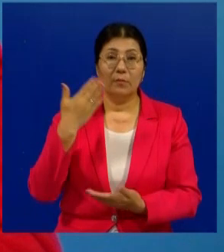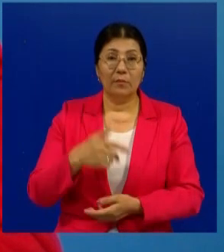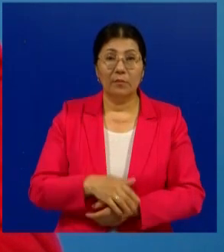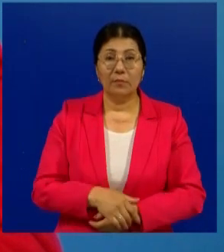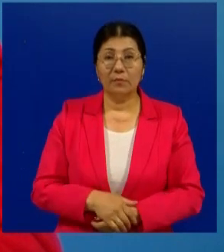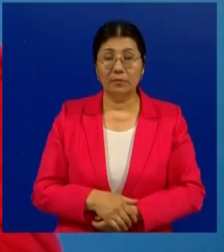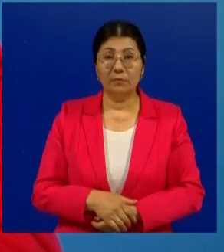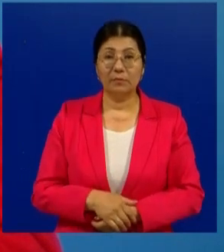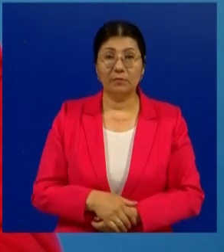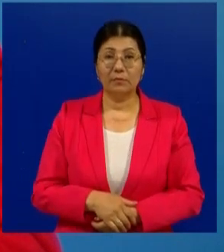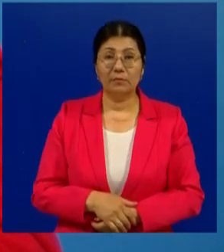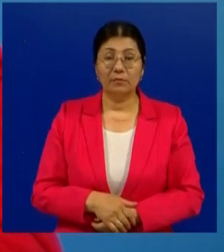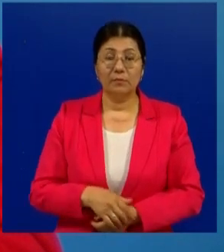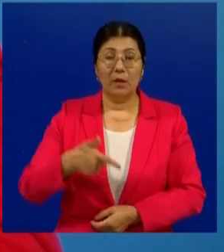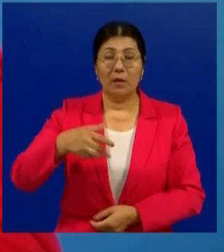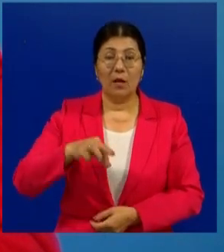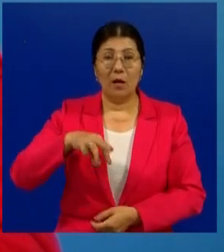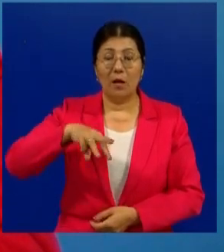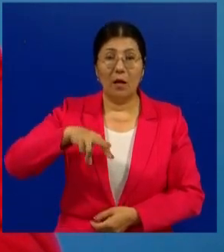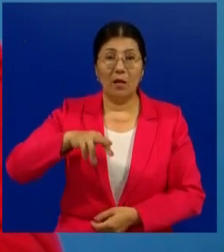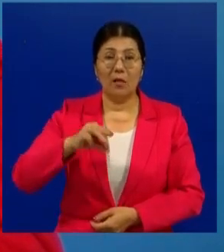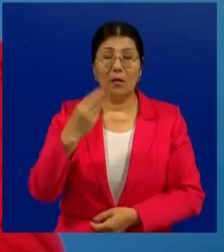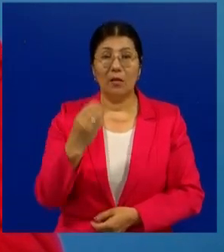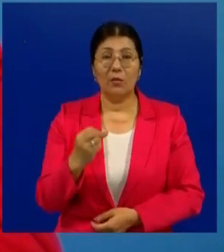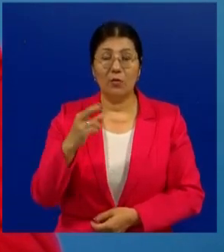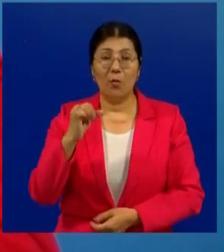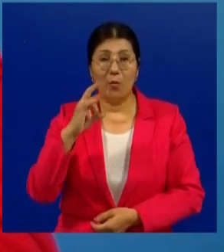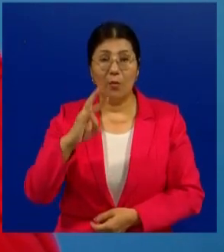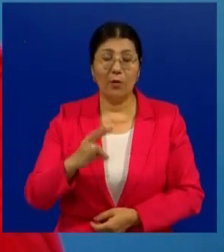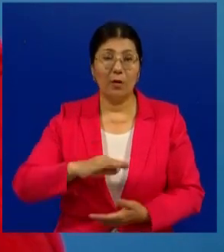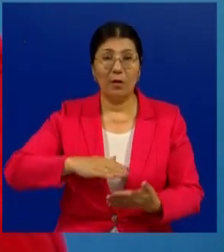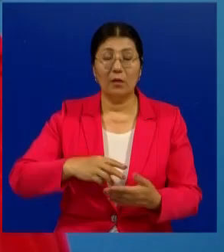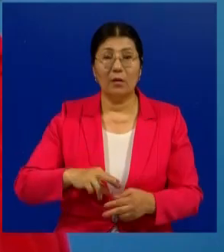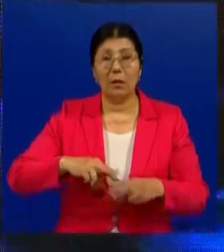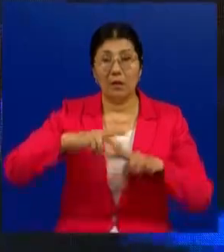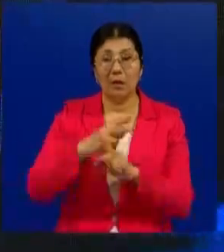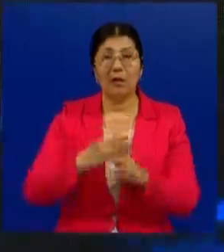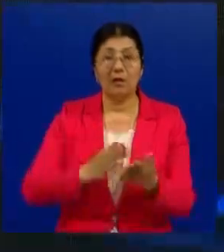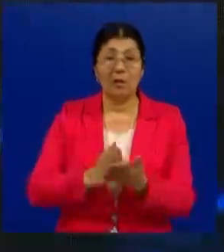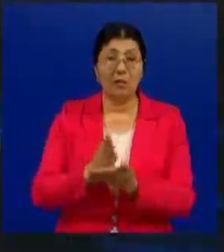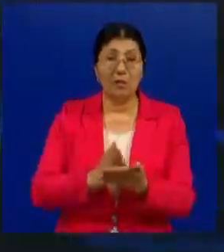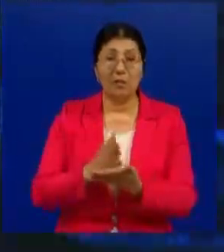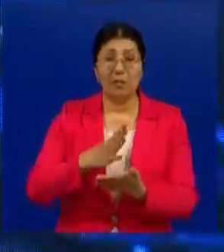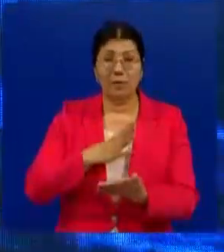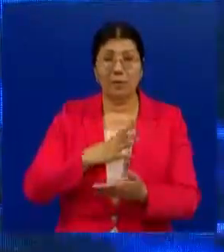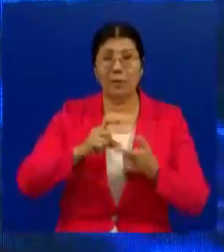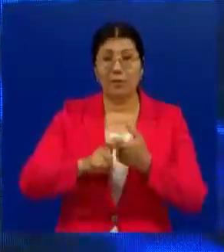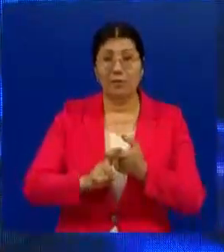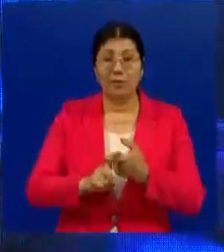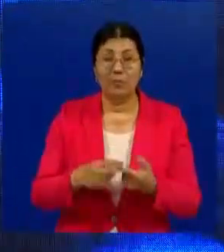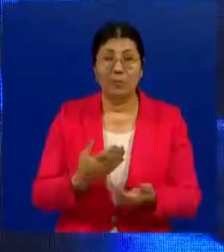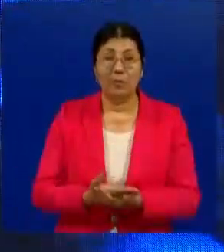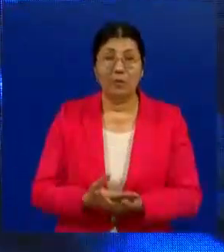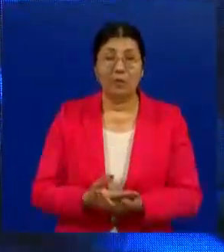айтылғандай, асыра сілтеу болмасын, аша тұяқ қалмасын дегендей, сол кезеңде мысалға шаруаның жаңағы